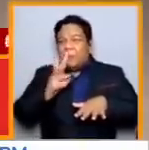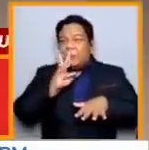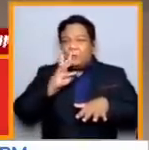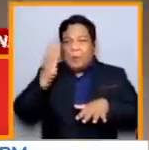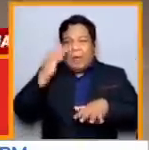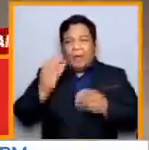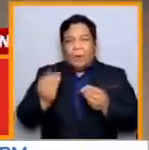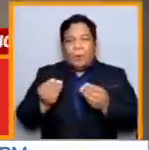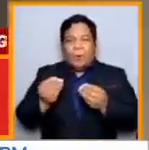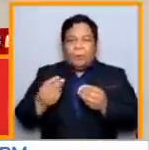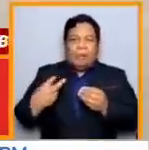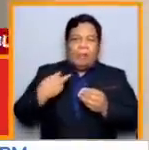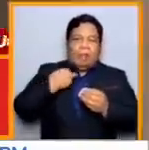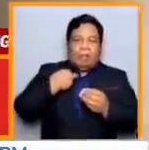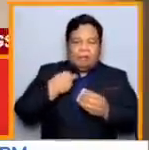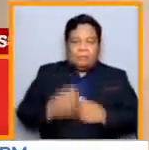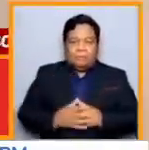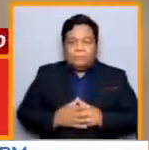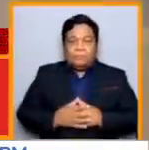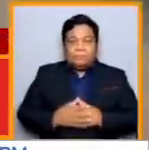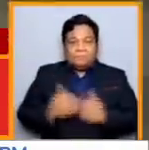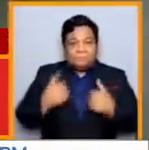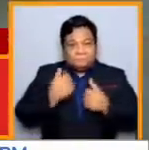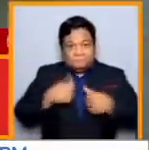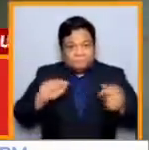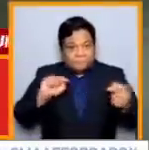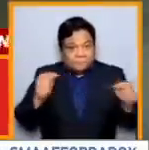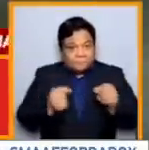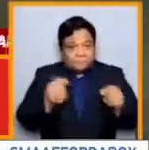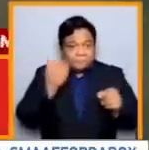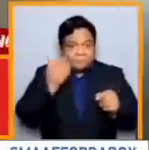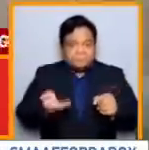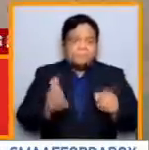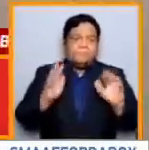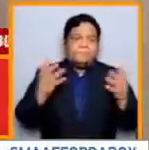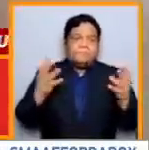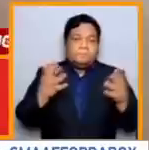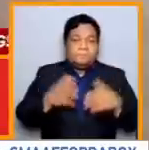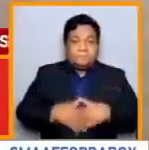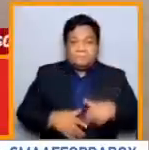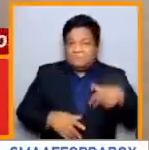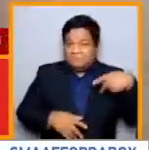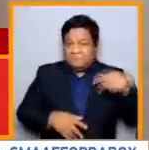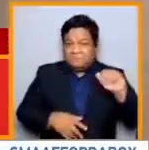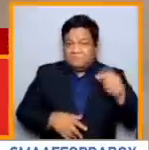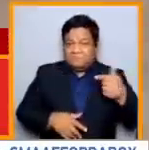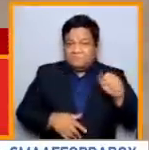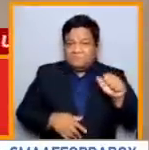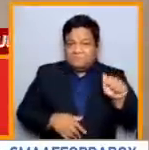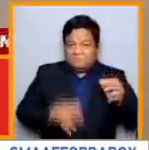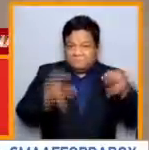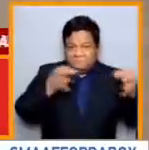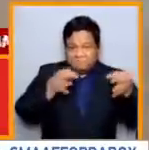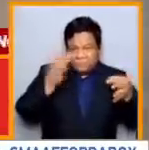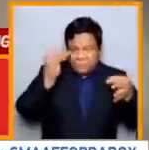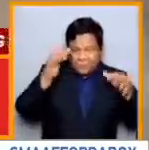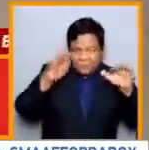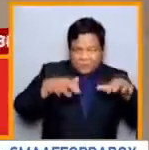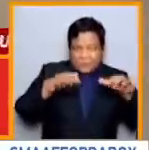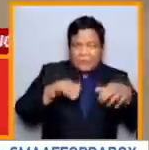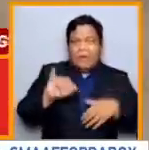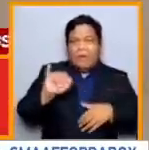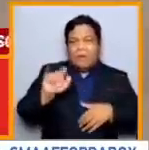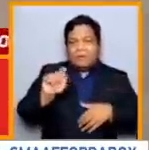Wala namang naiulat ng saktan o nasawi ay sa Pag-asa. Dulot pa rin ito ng Intertropical Convergence Zone at Low Pressure Area